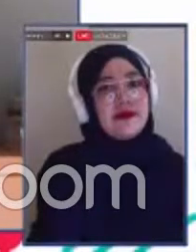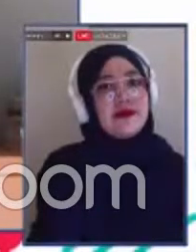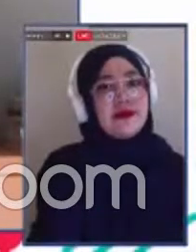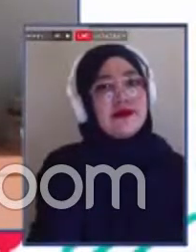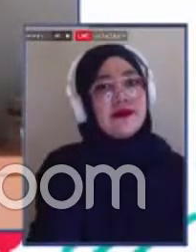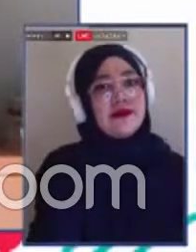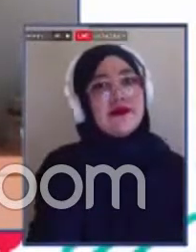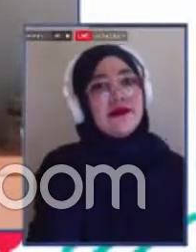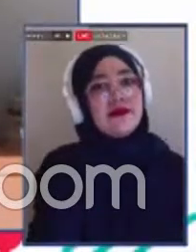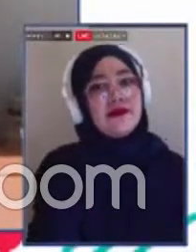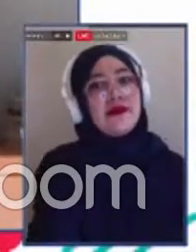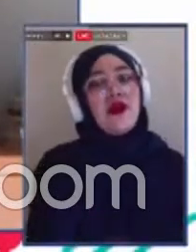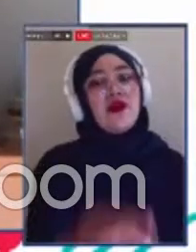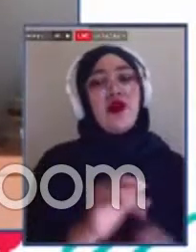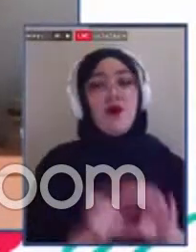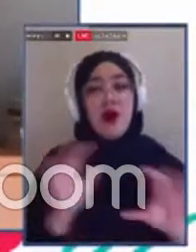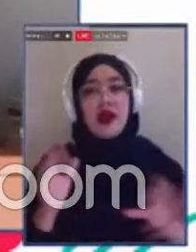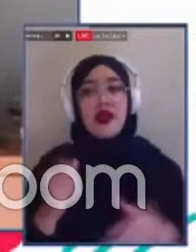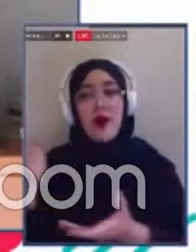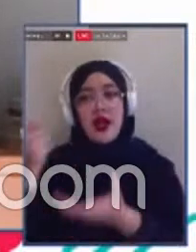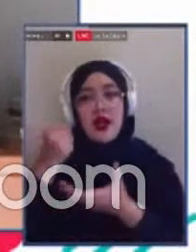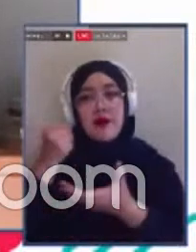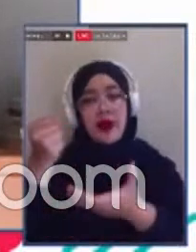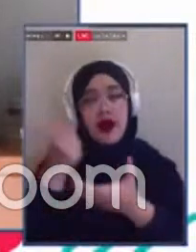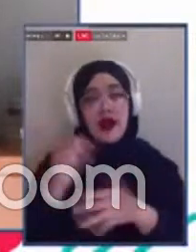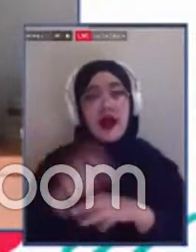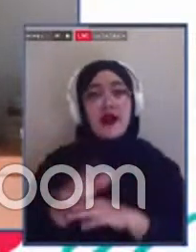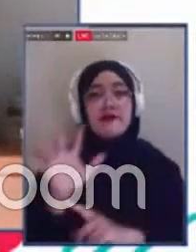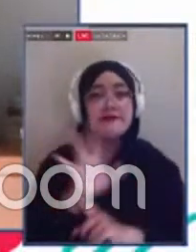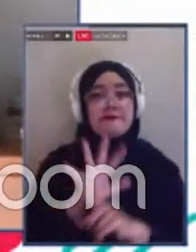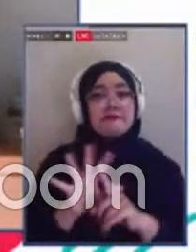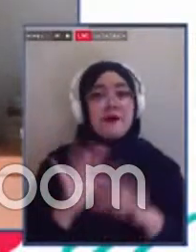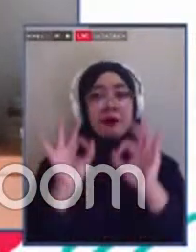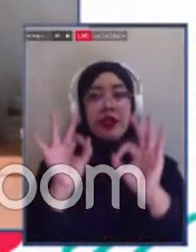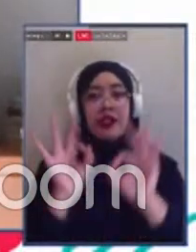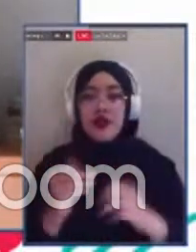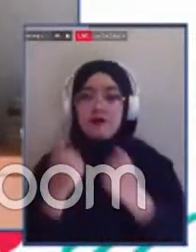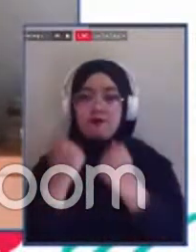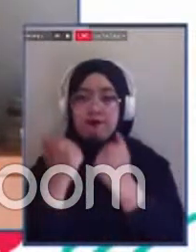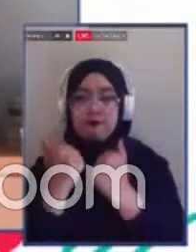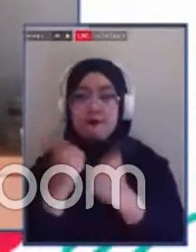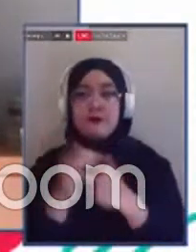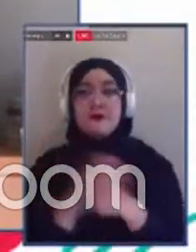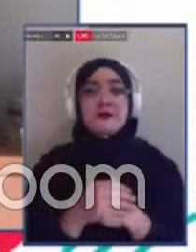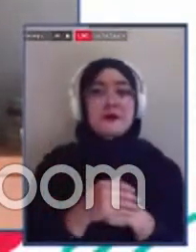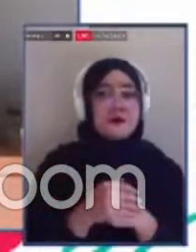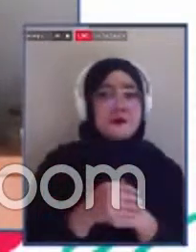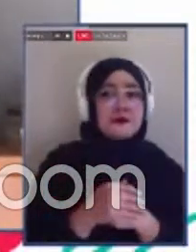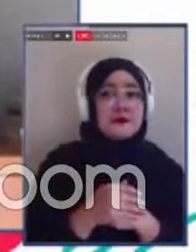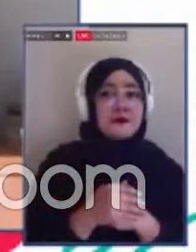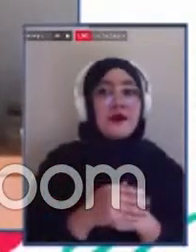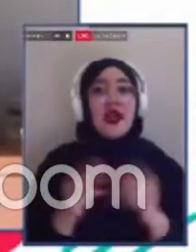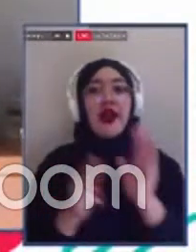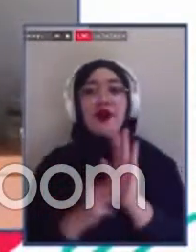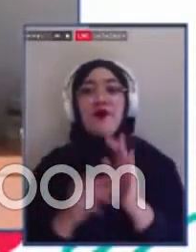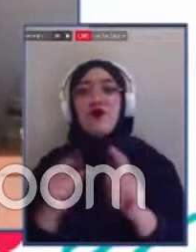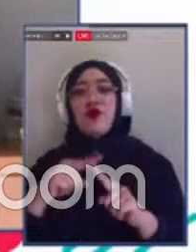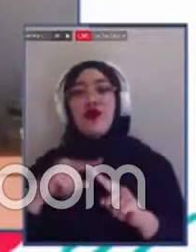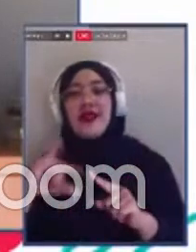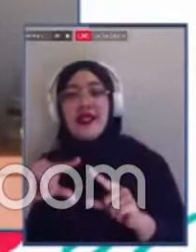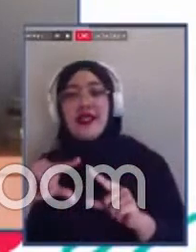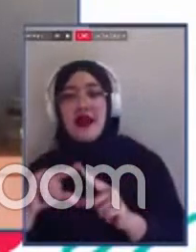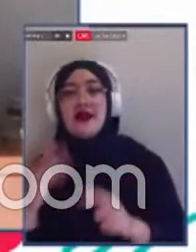sederet penghargaan dan juga latar belakang akademik yang kuat. Tidak lain tidak bukan, Mbak Mutia Hafiz.